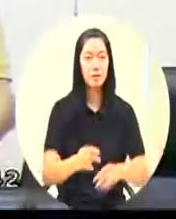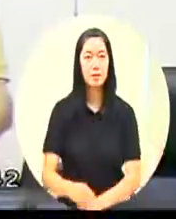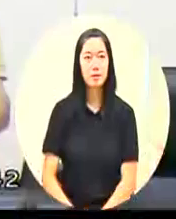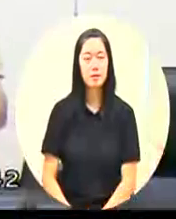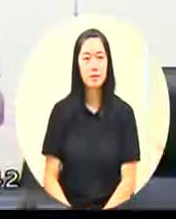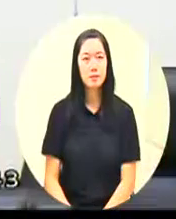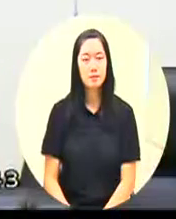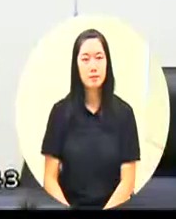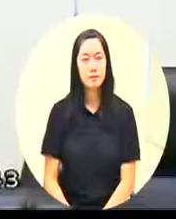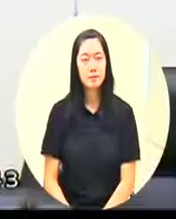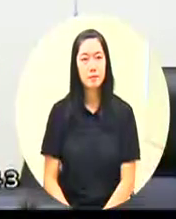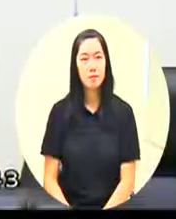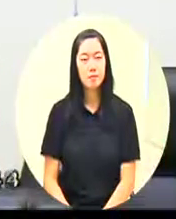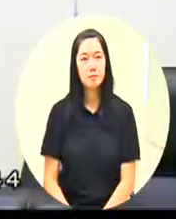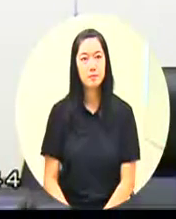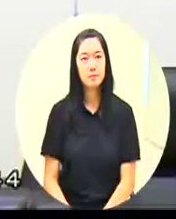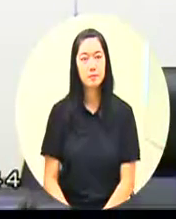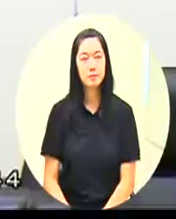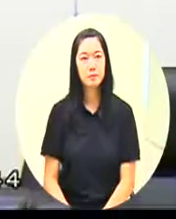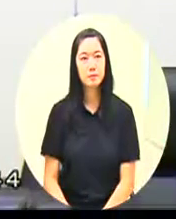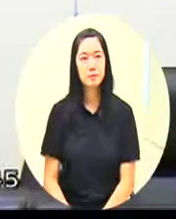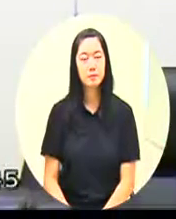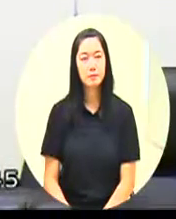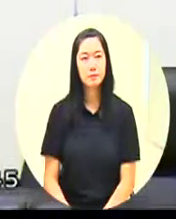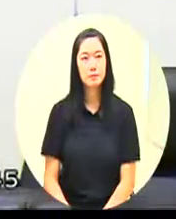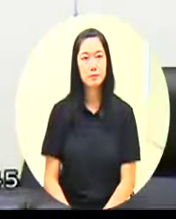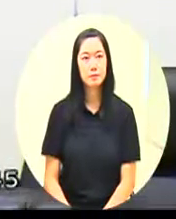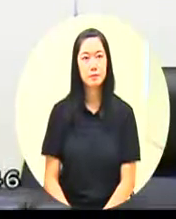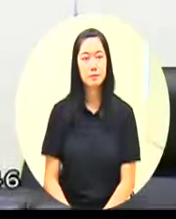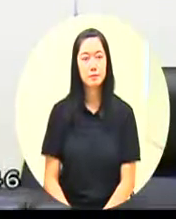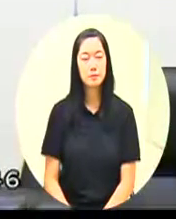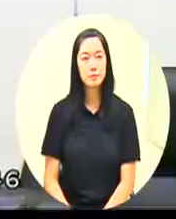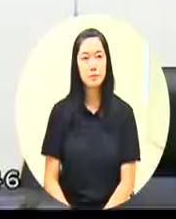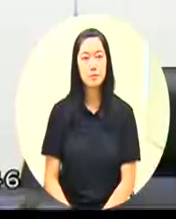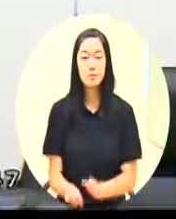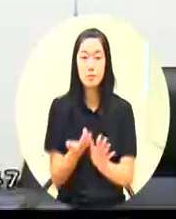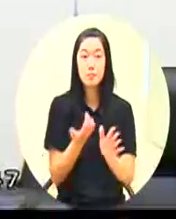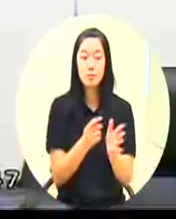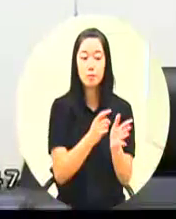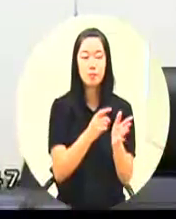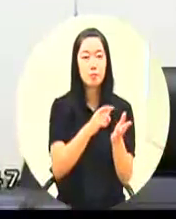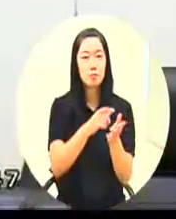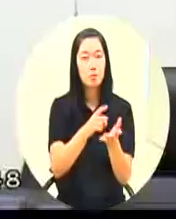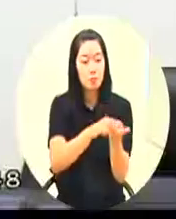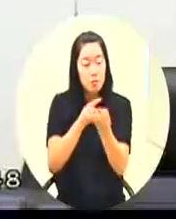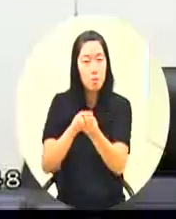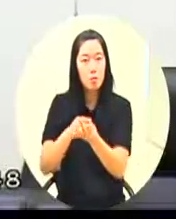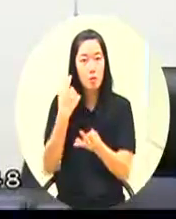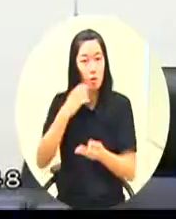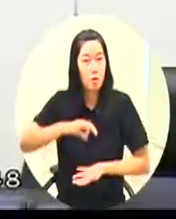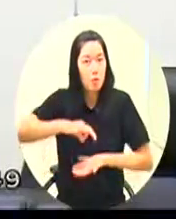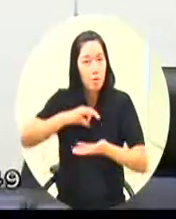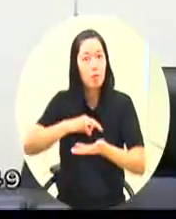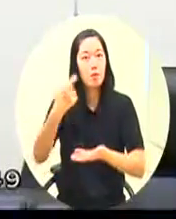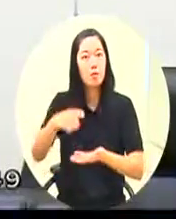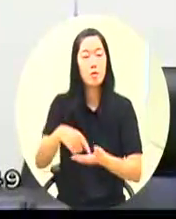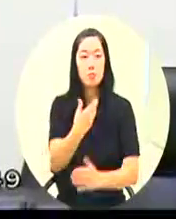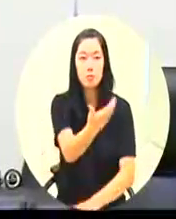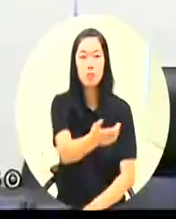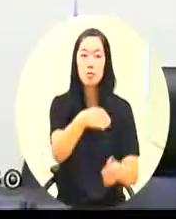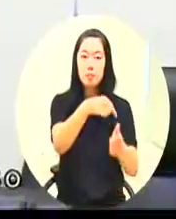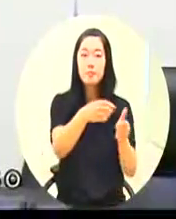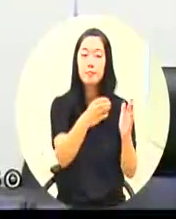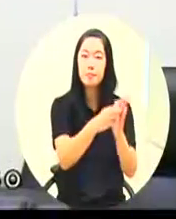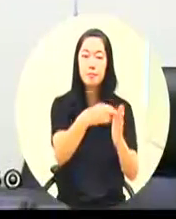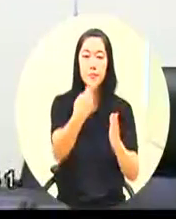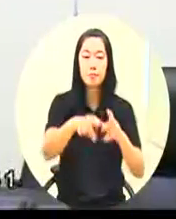体的建议了哈，局长这些哦，这个两个，我想这请教育局的先答复这